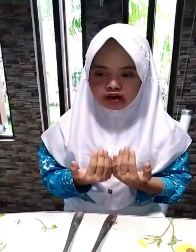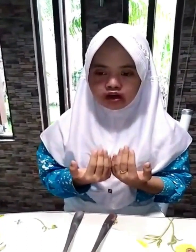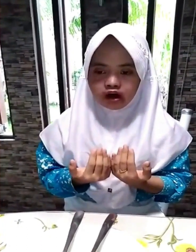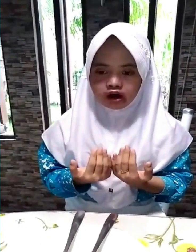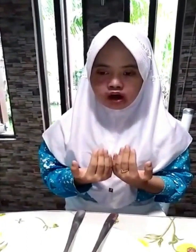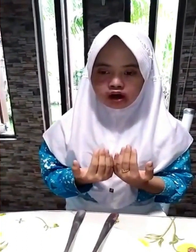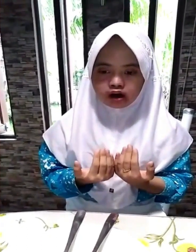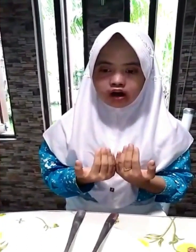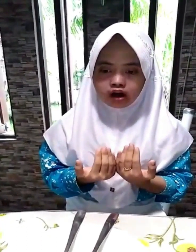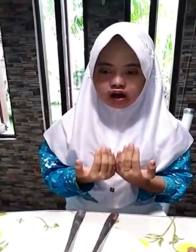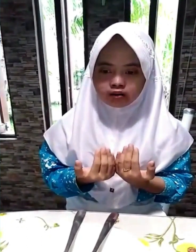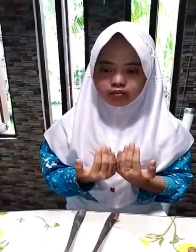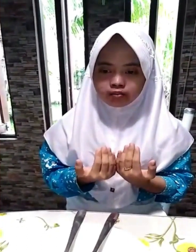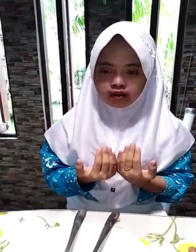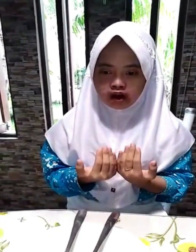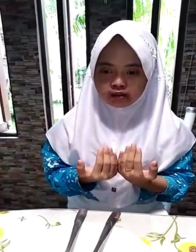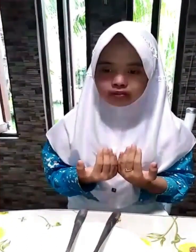Bismillahirrahmanirrahim. Hal